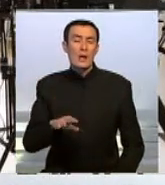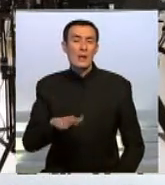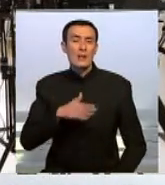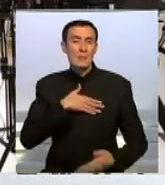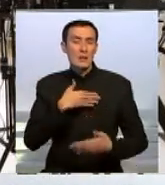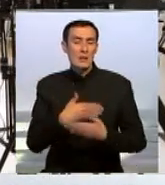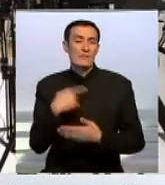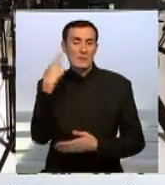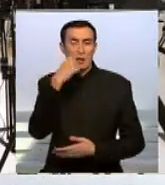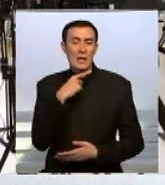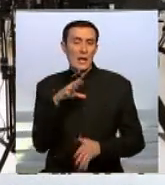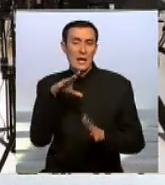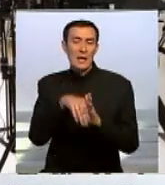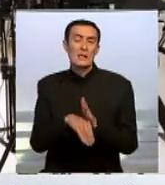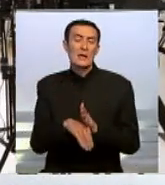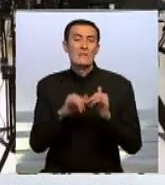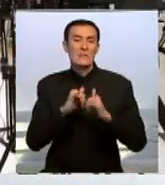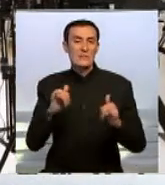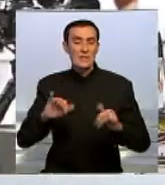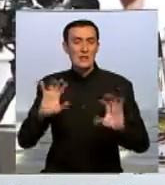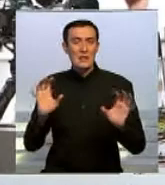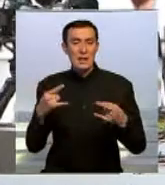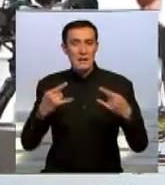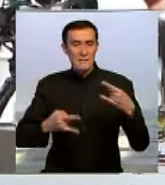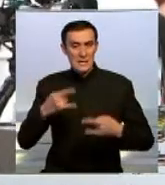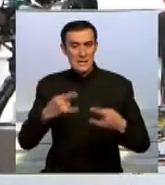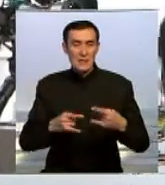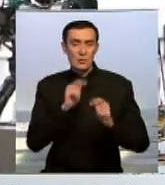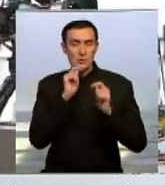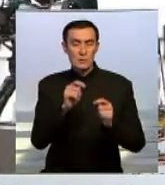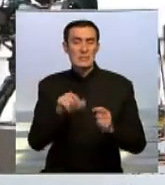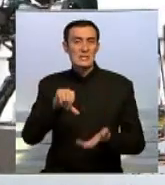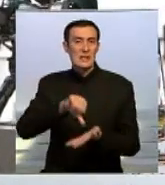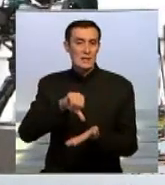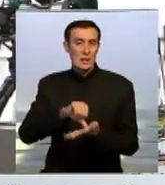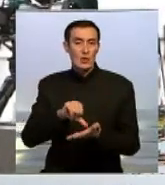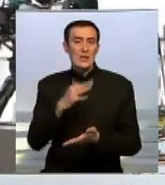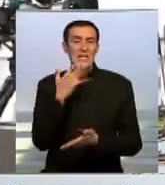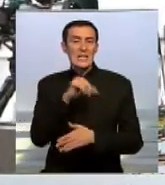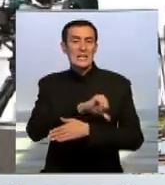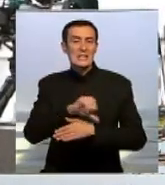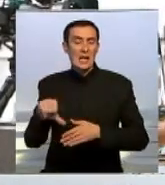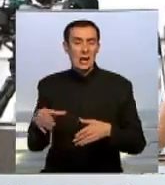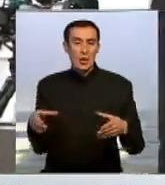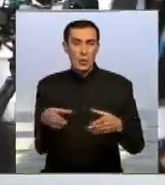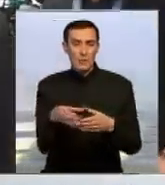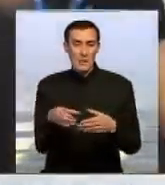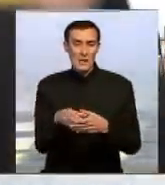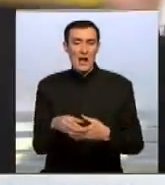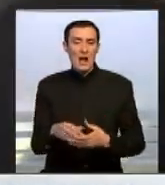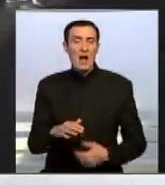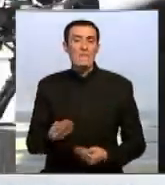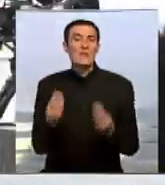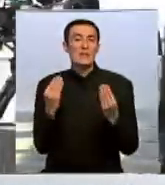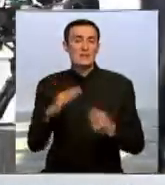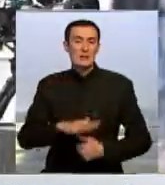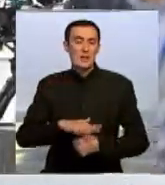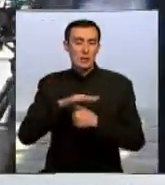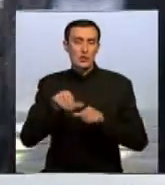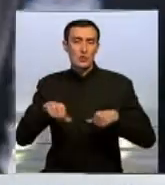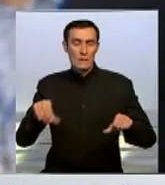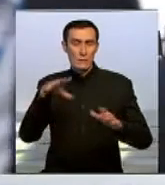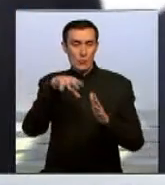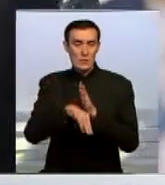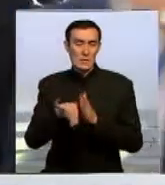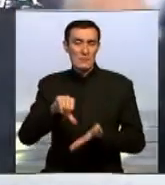личный вклад в развитие телевидения по традиции присуждается представителю иностранной компании. Авторитетное жюри, в состав которого входят